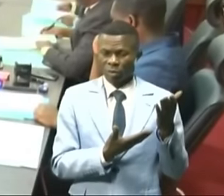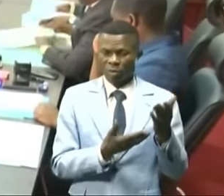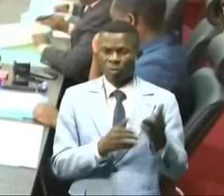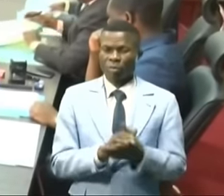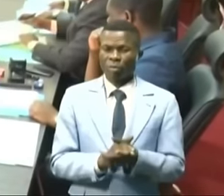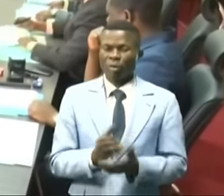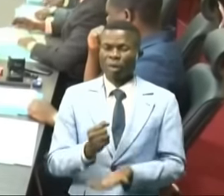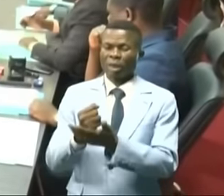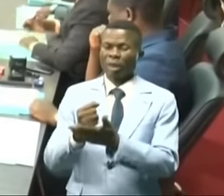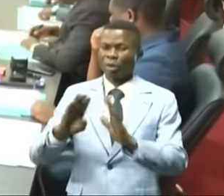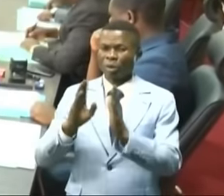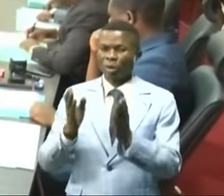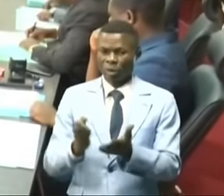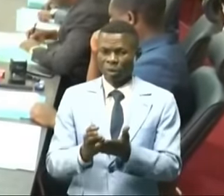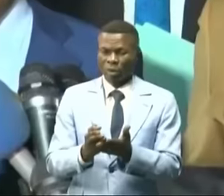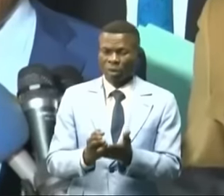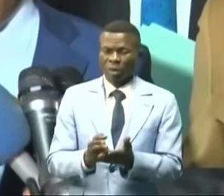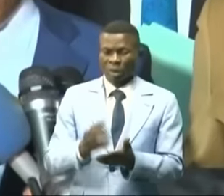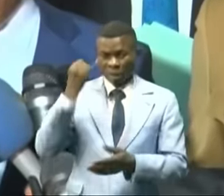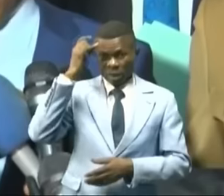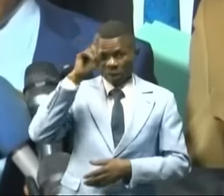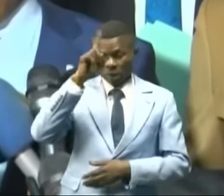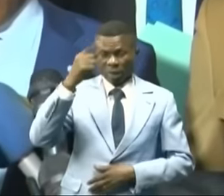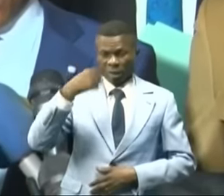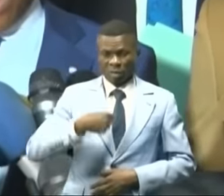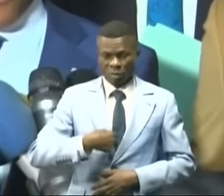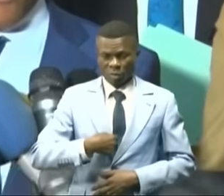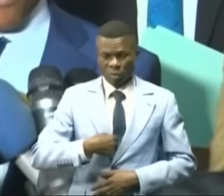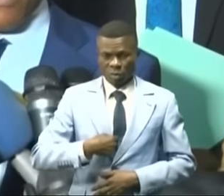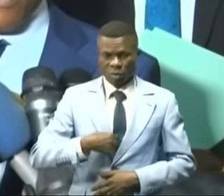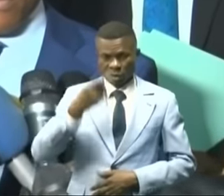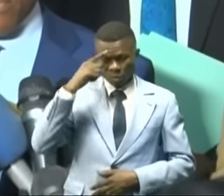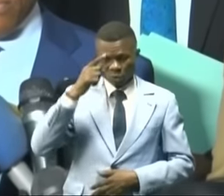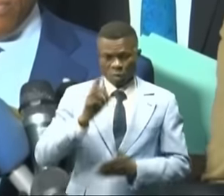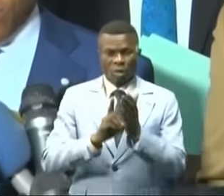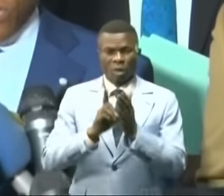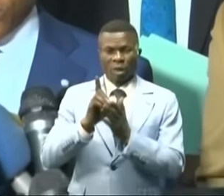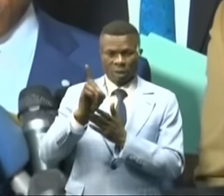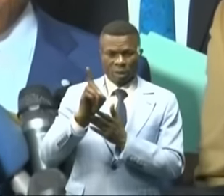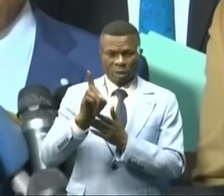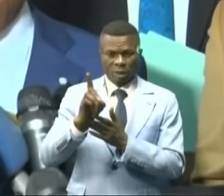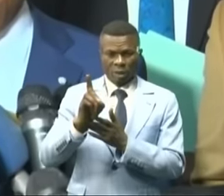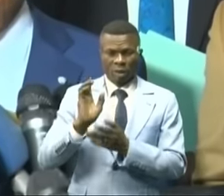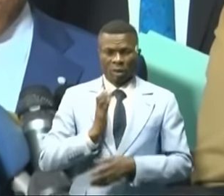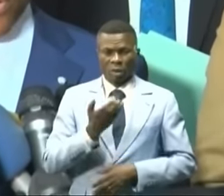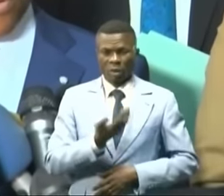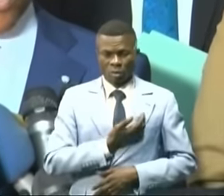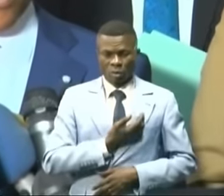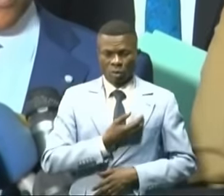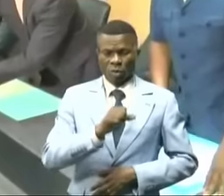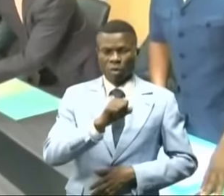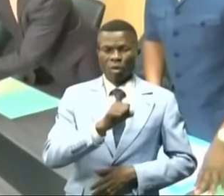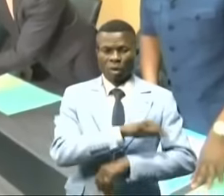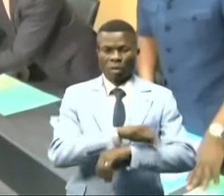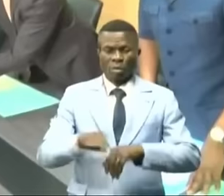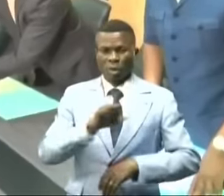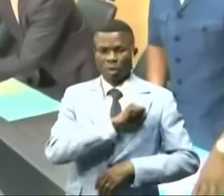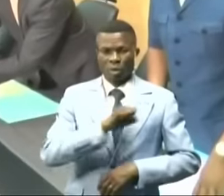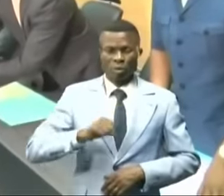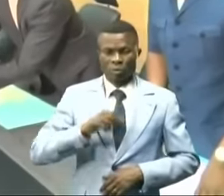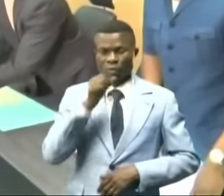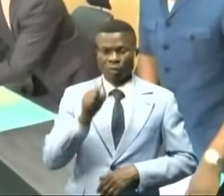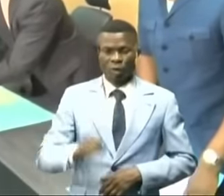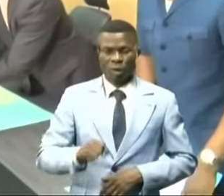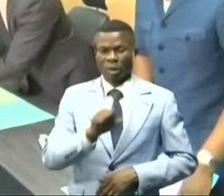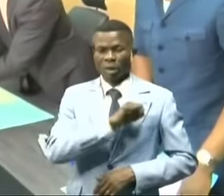Amener ma contribution au rayonnement de notre chambre haute. Ancien